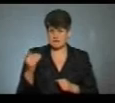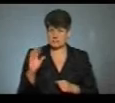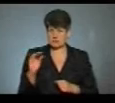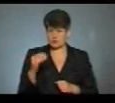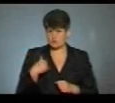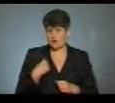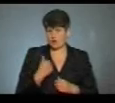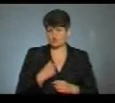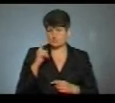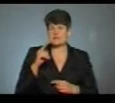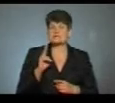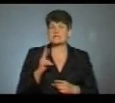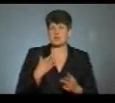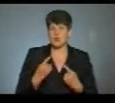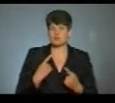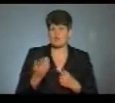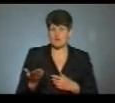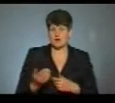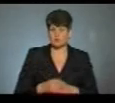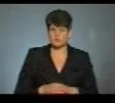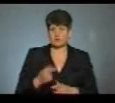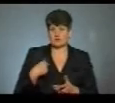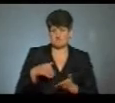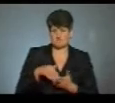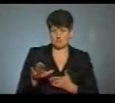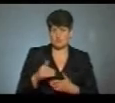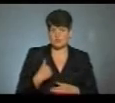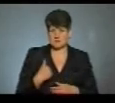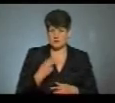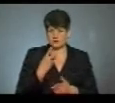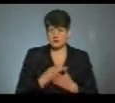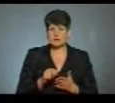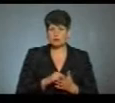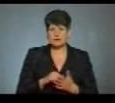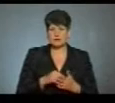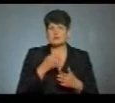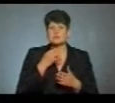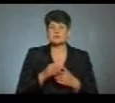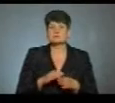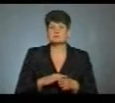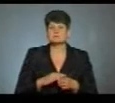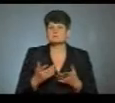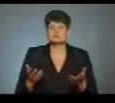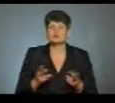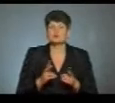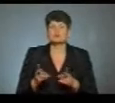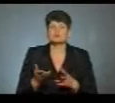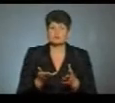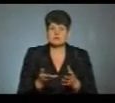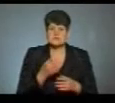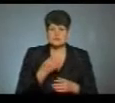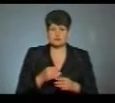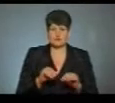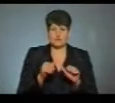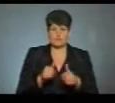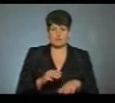щоб я знав, ну, з ким розмовляю і так далі. Вони відмовили мені показати свої документи і не представили, з ким вони є. Сказали, що вони у